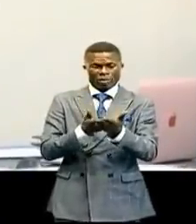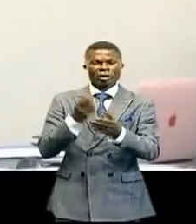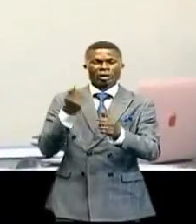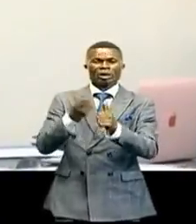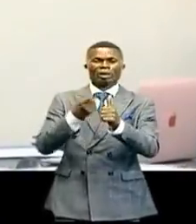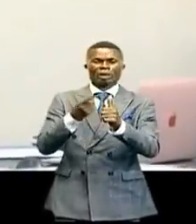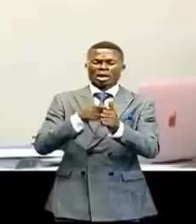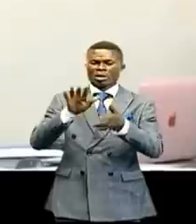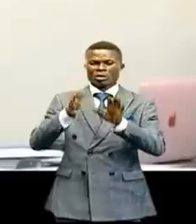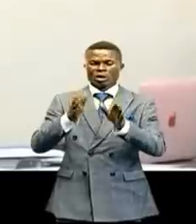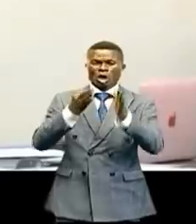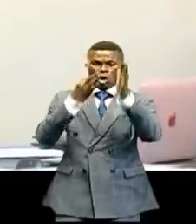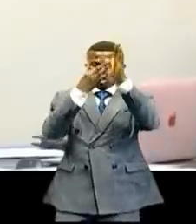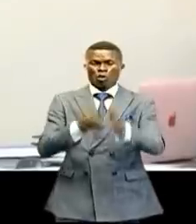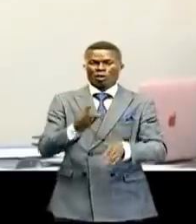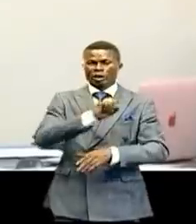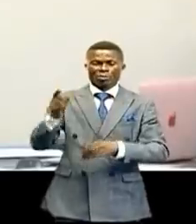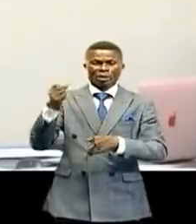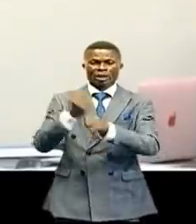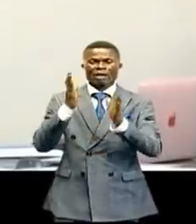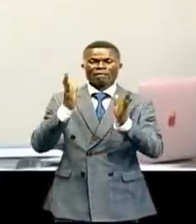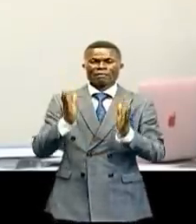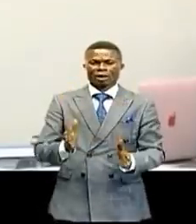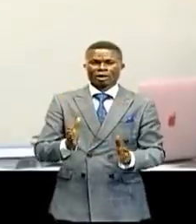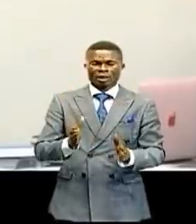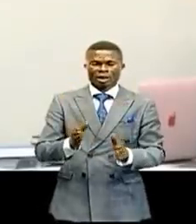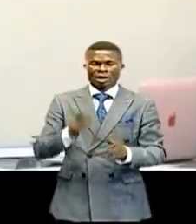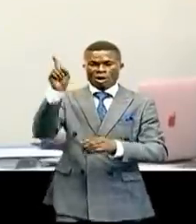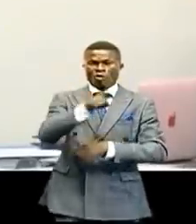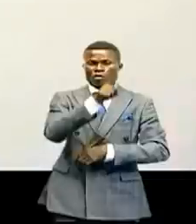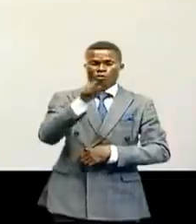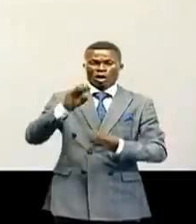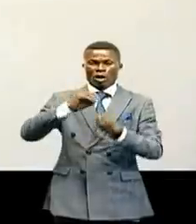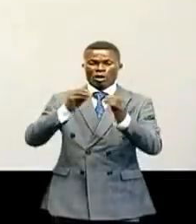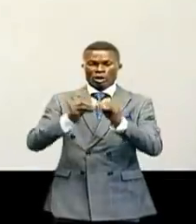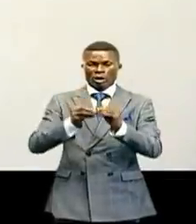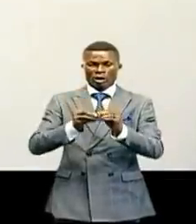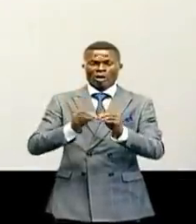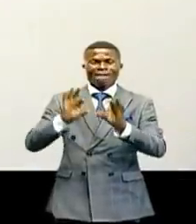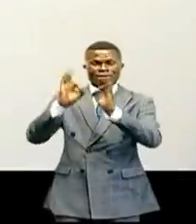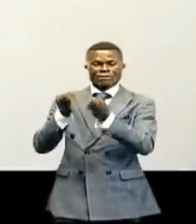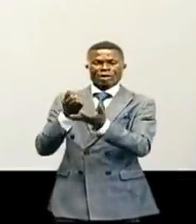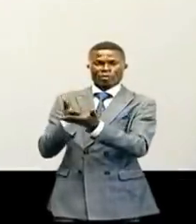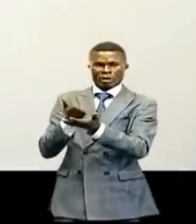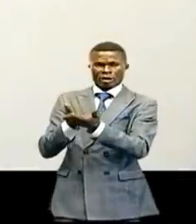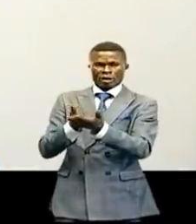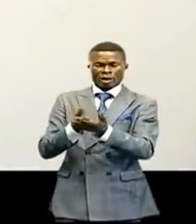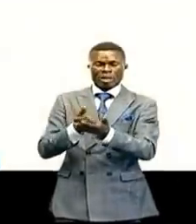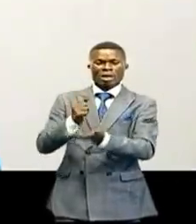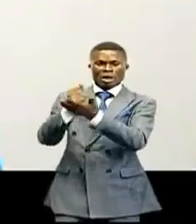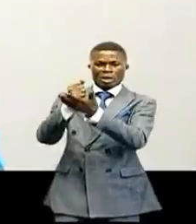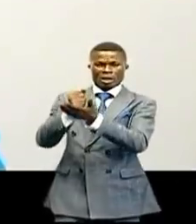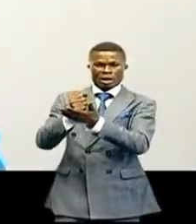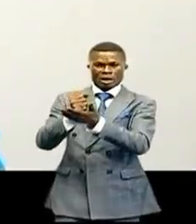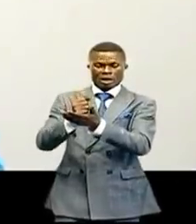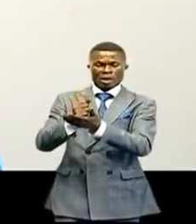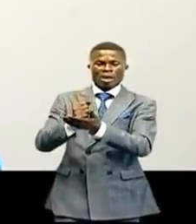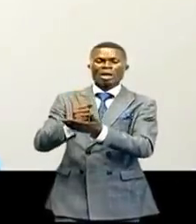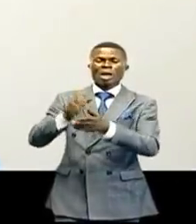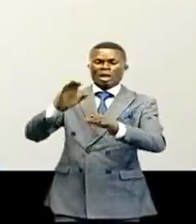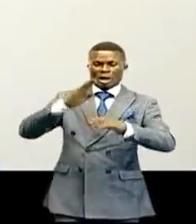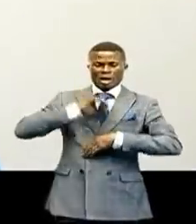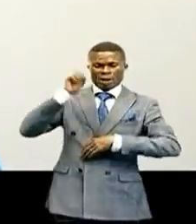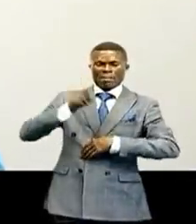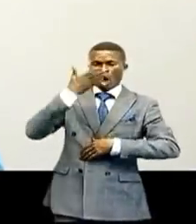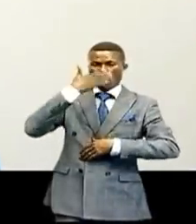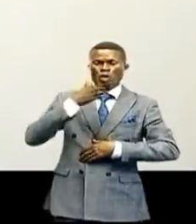s'agit d'environ 800 000 agents multipliés par le nombre de leurs dépendants, ce qui permettra de couvrir le besoin en soins